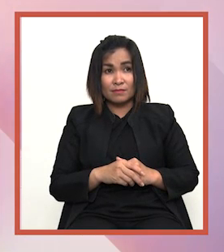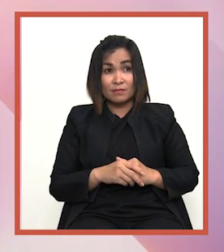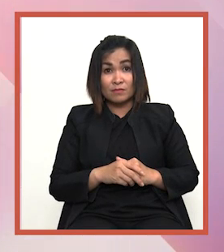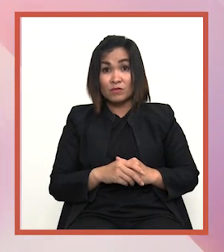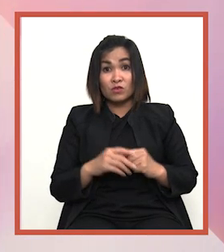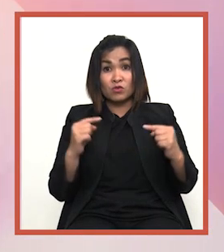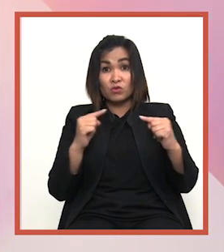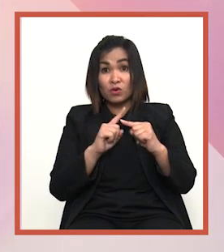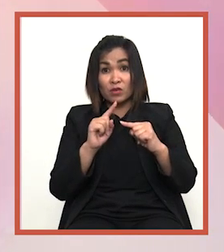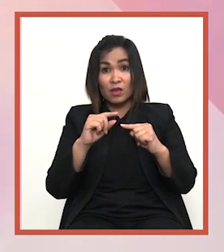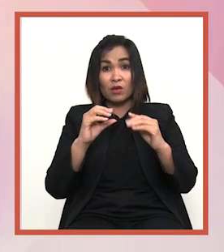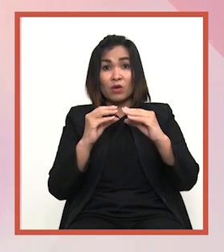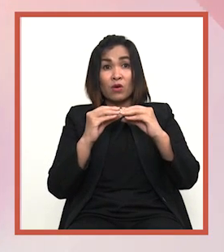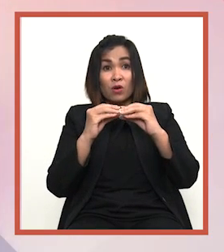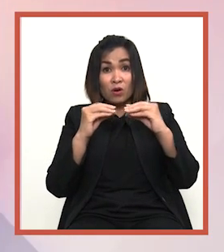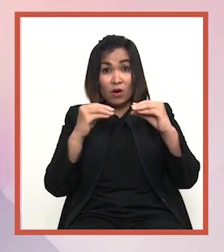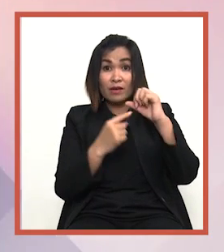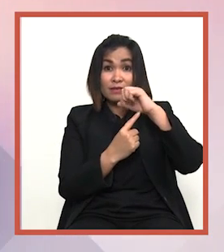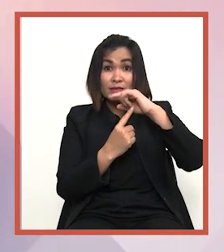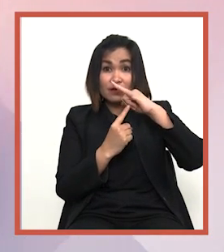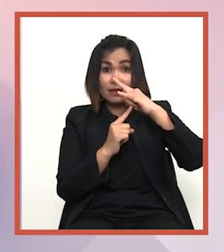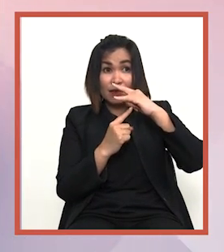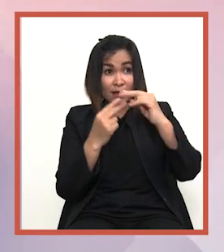หลอดสัญญาณชนิดคาโทด